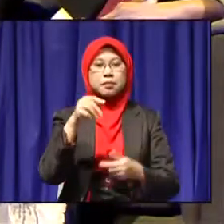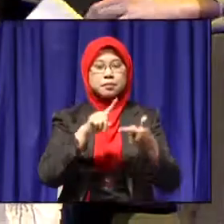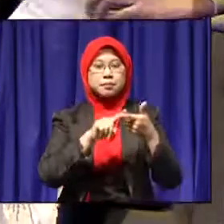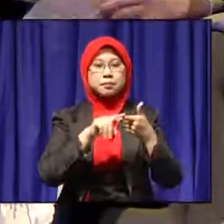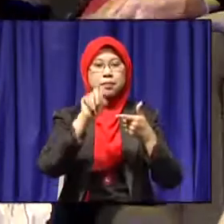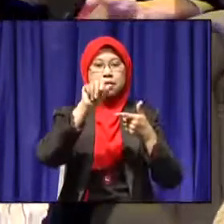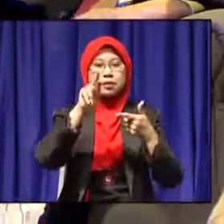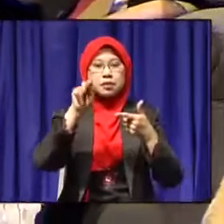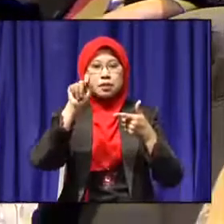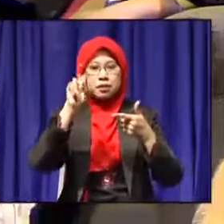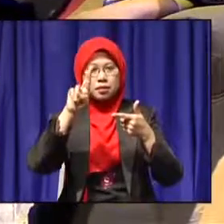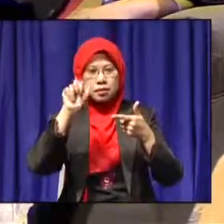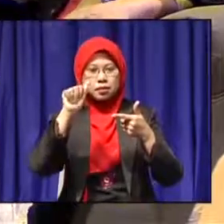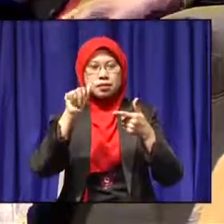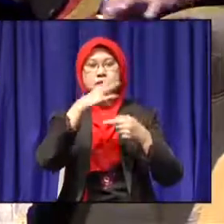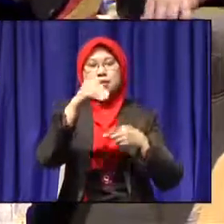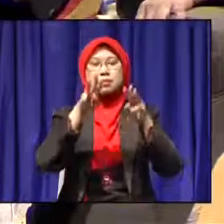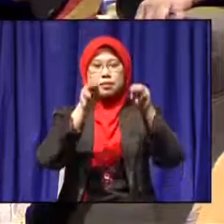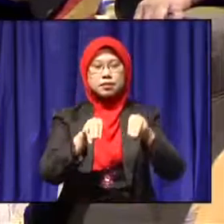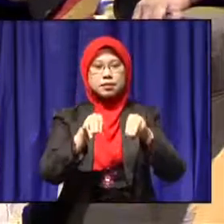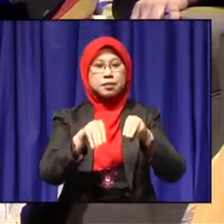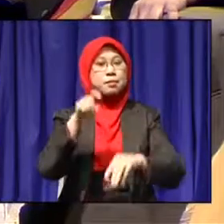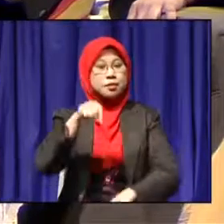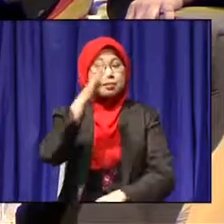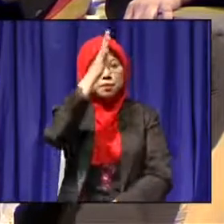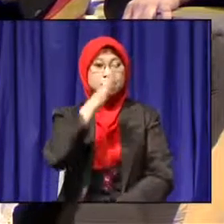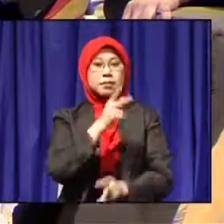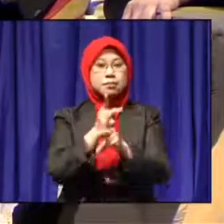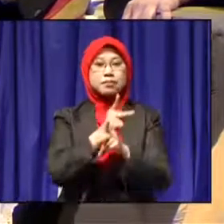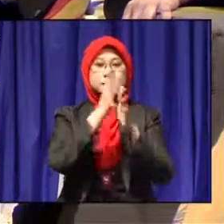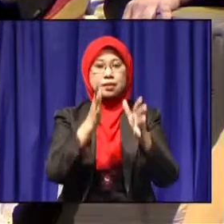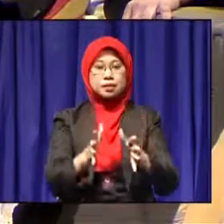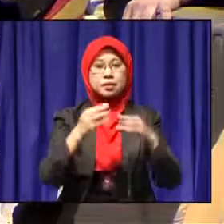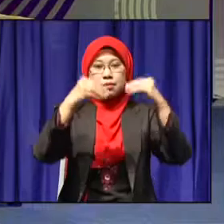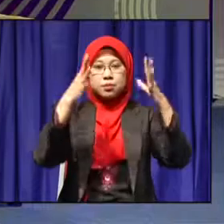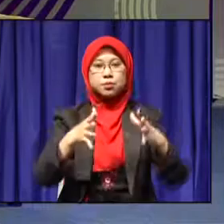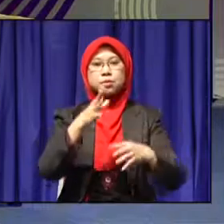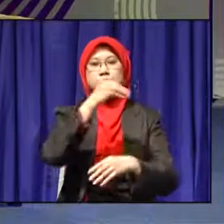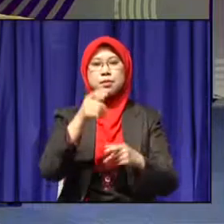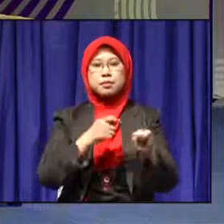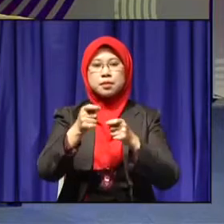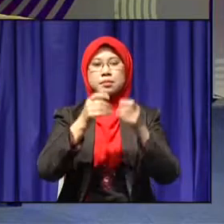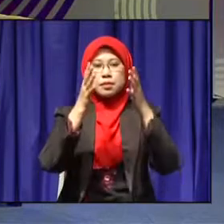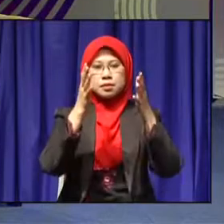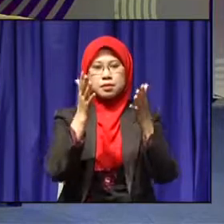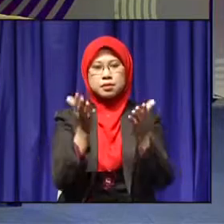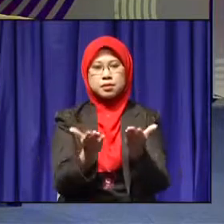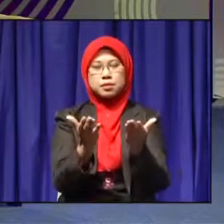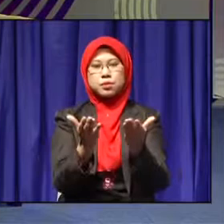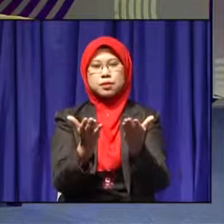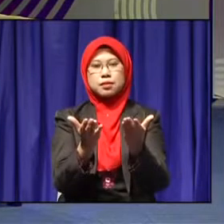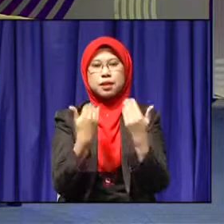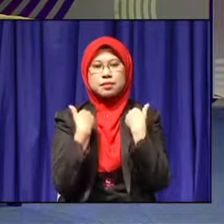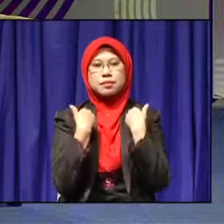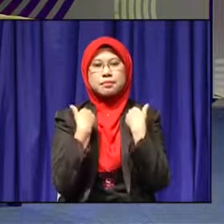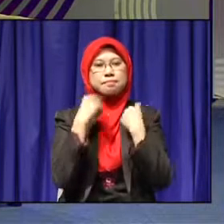status badan kemanusiaan dan saya pasti ibubapa penjaga guru dan PKB sekolah juga ada persoalan yang ingin